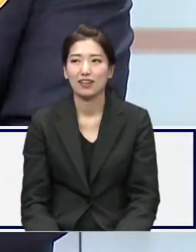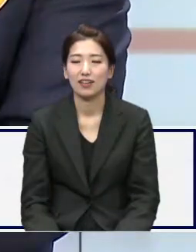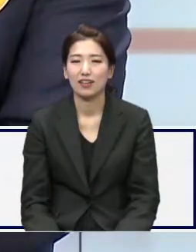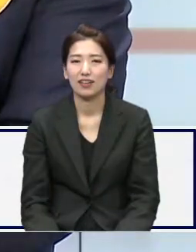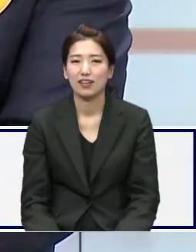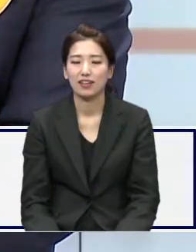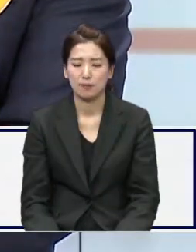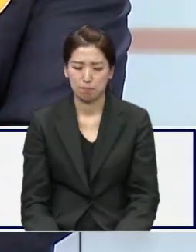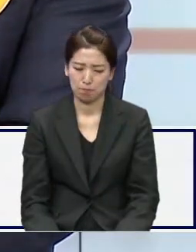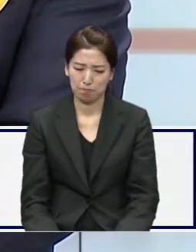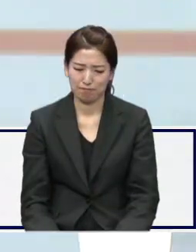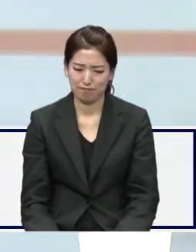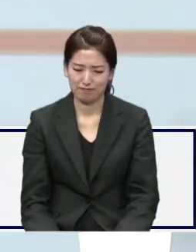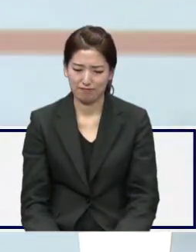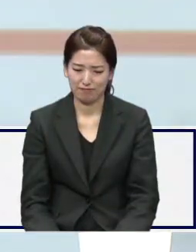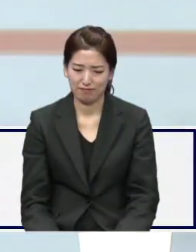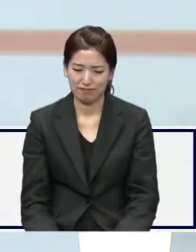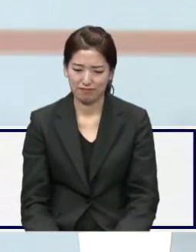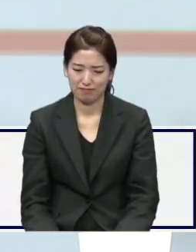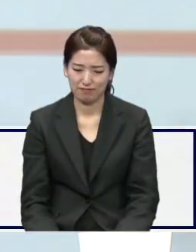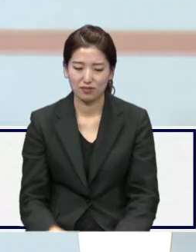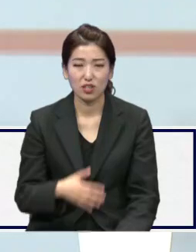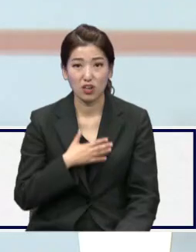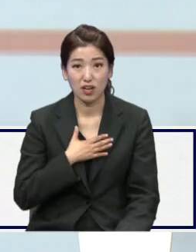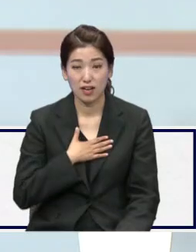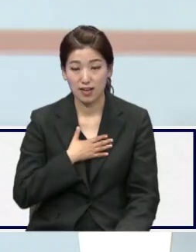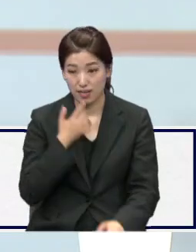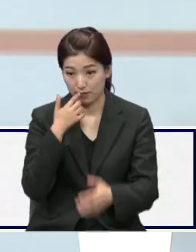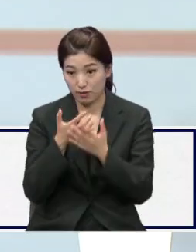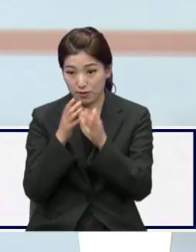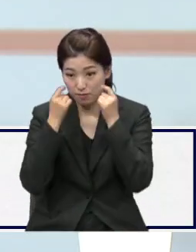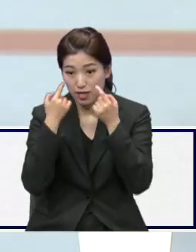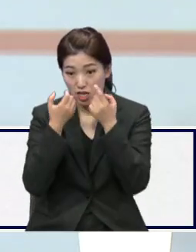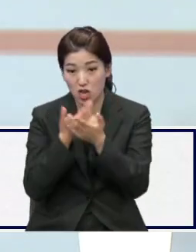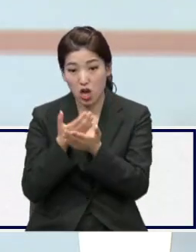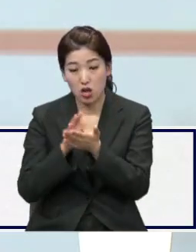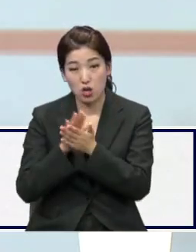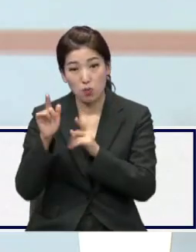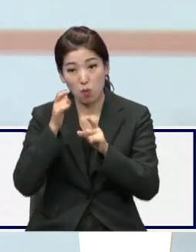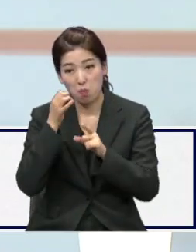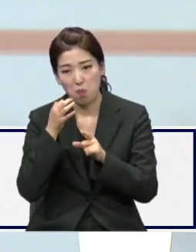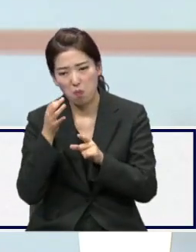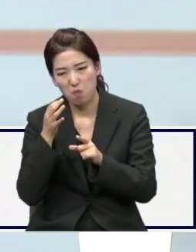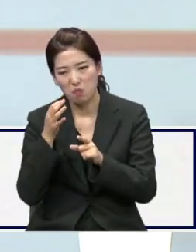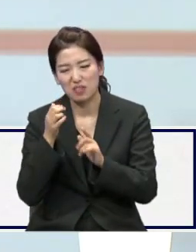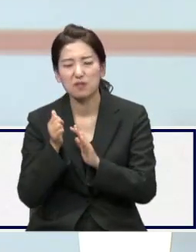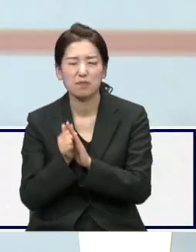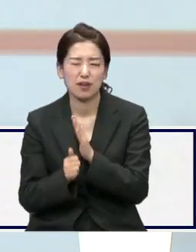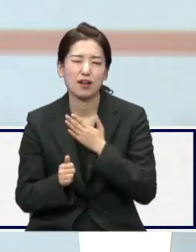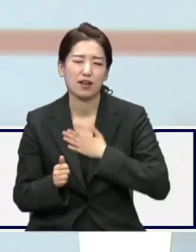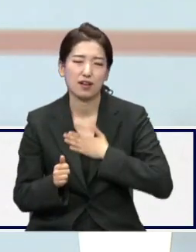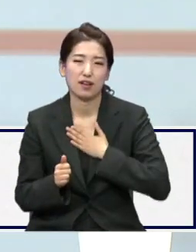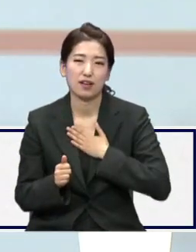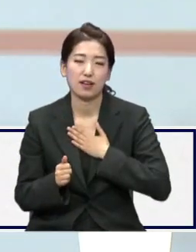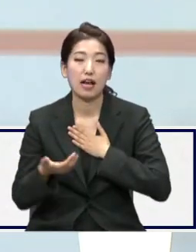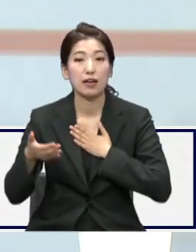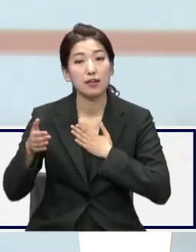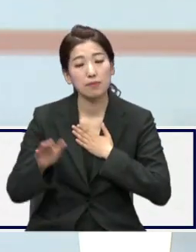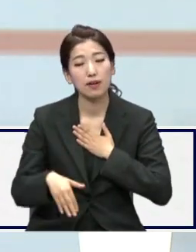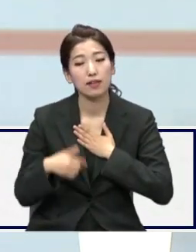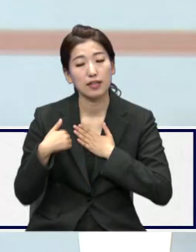저희가 딱히 국민에게 뭔가 혁신적인 모습을 보여주지 못한 면도 있지만 현장을